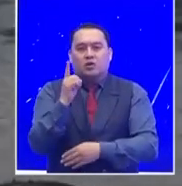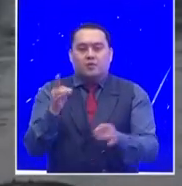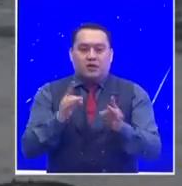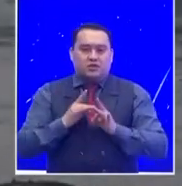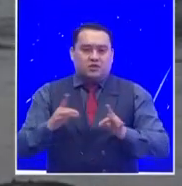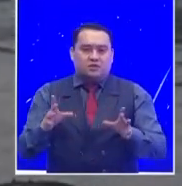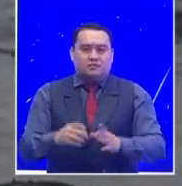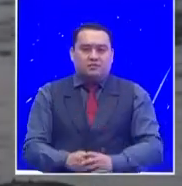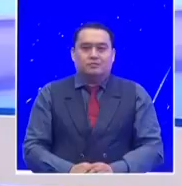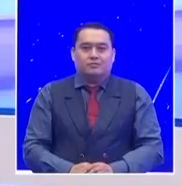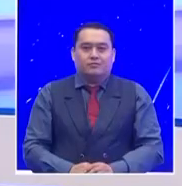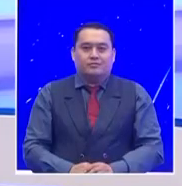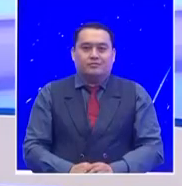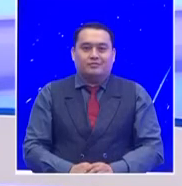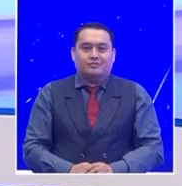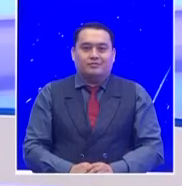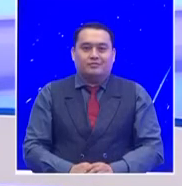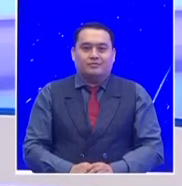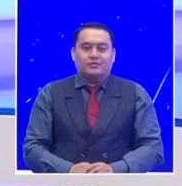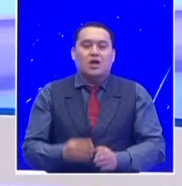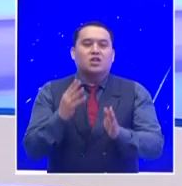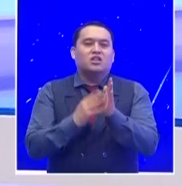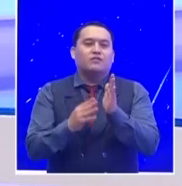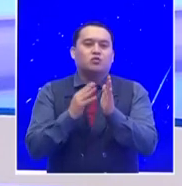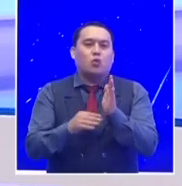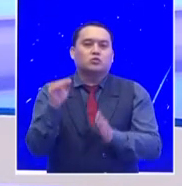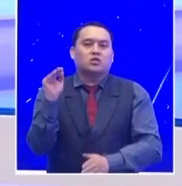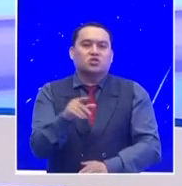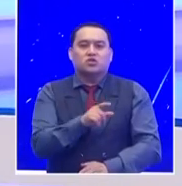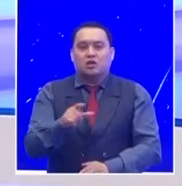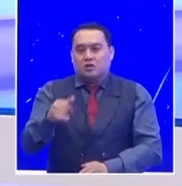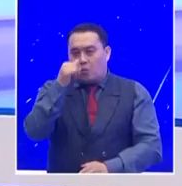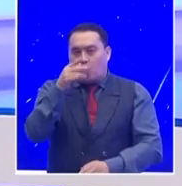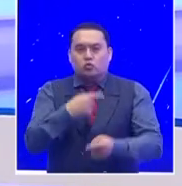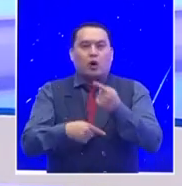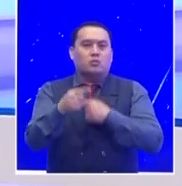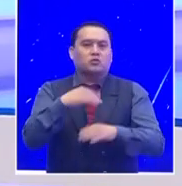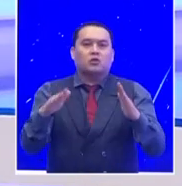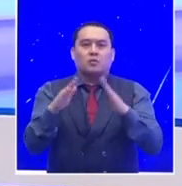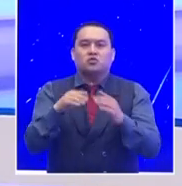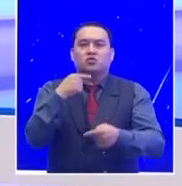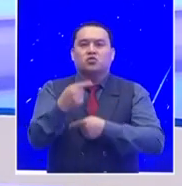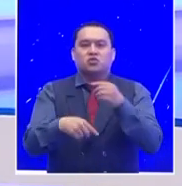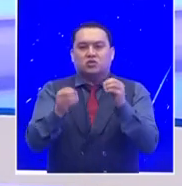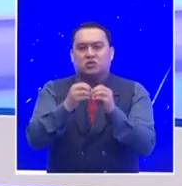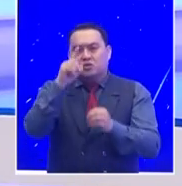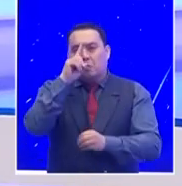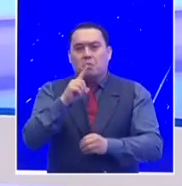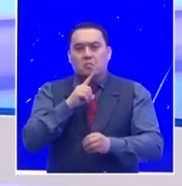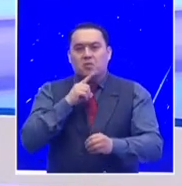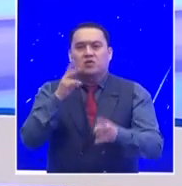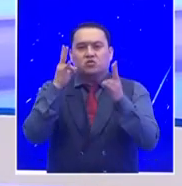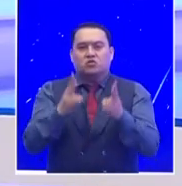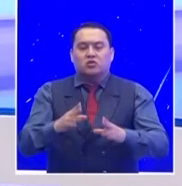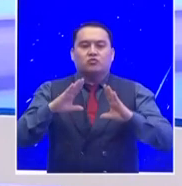праздник. В Мозамбике более 90 тысяч человек не могут вернуться домой через 10 месяцев после стихийных